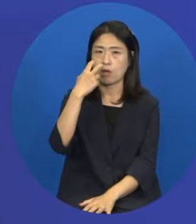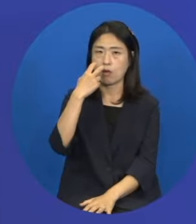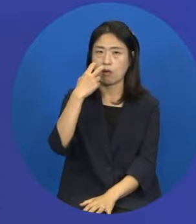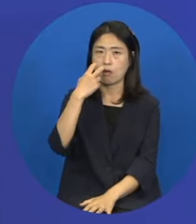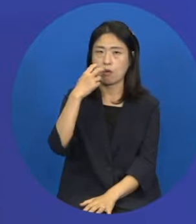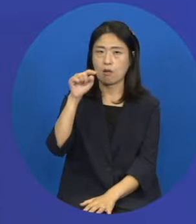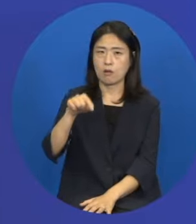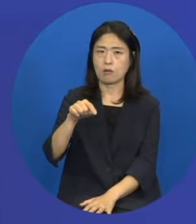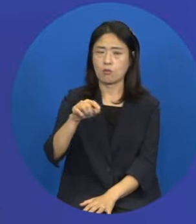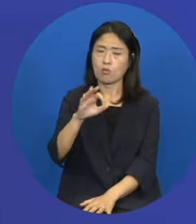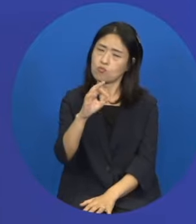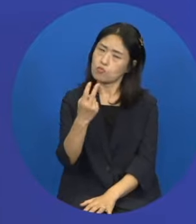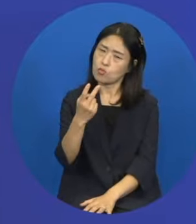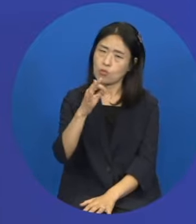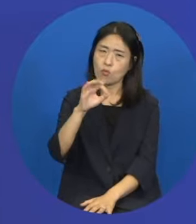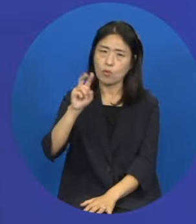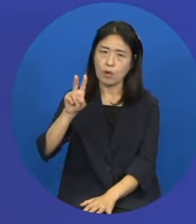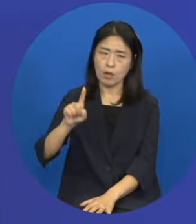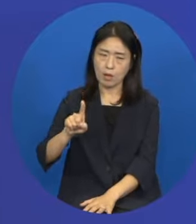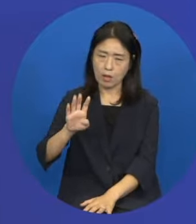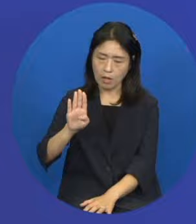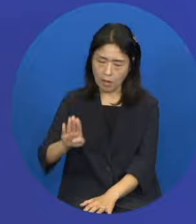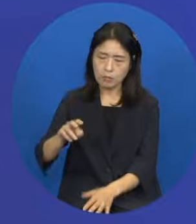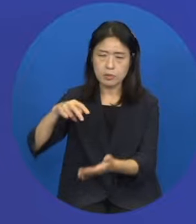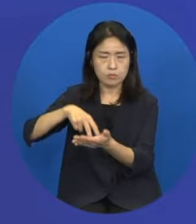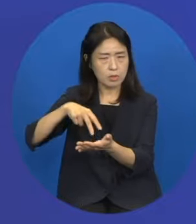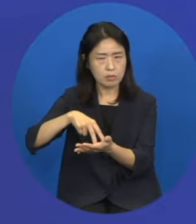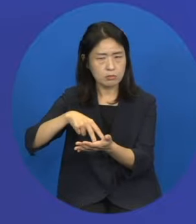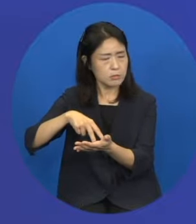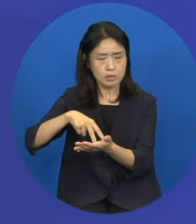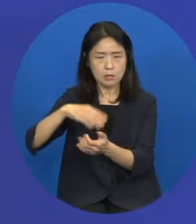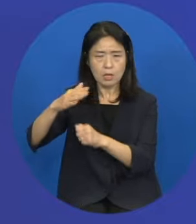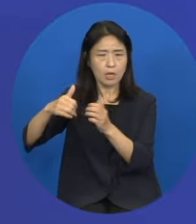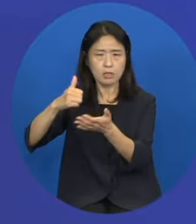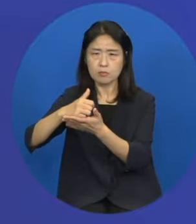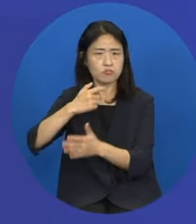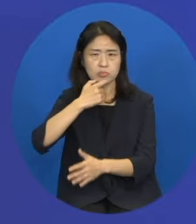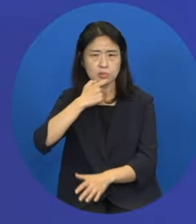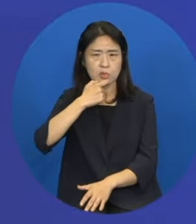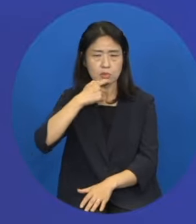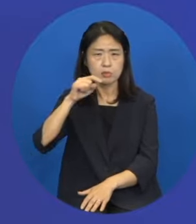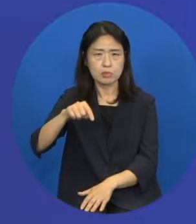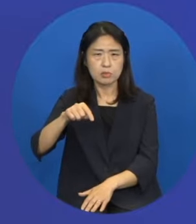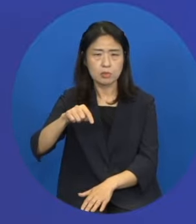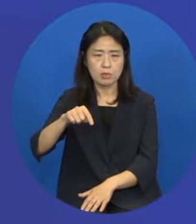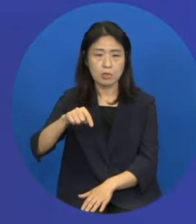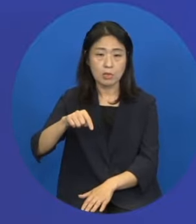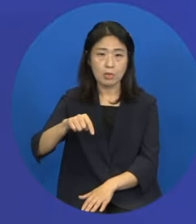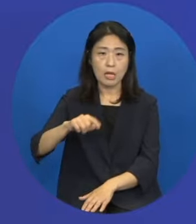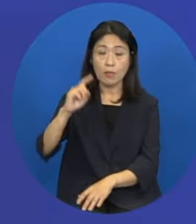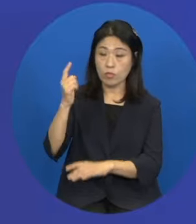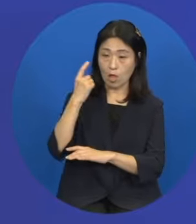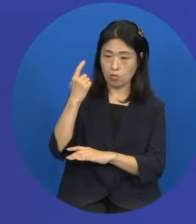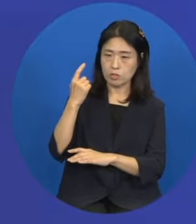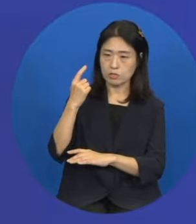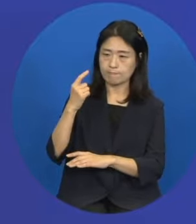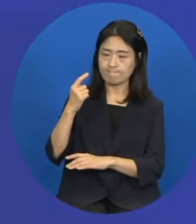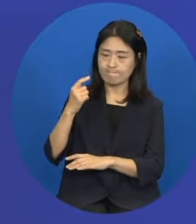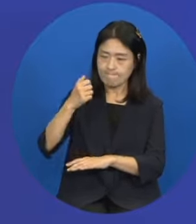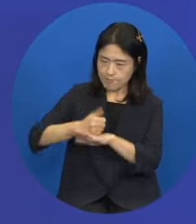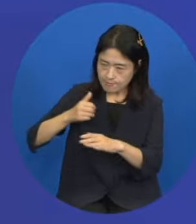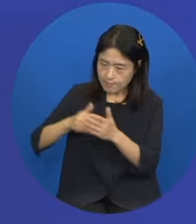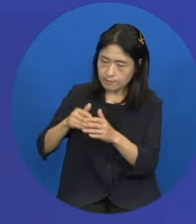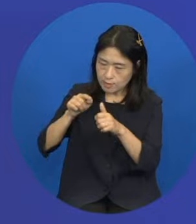들어보니까 이거는 하나님이 싫어하신 일이에요. 아, 왕이시 그러시면 안 됩니다. 하지만 다윗은 끝까지 그 시키죠. 그래서 나중에